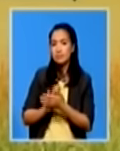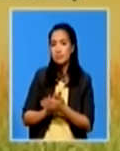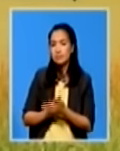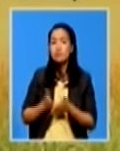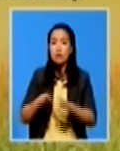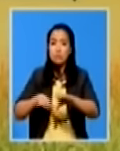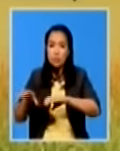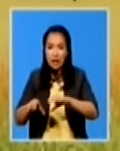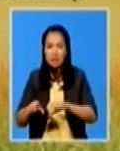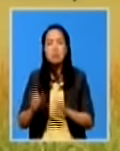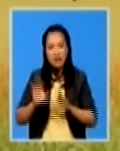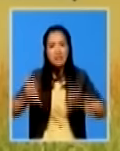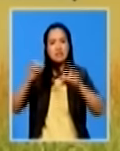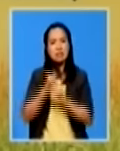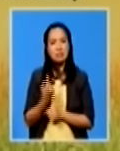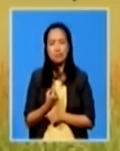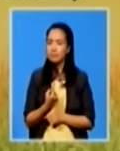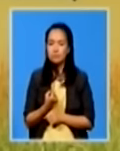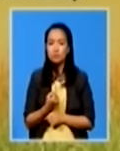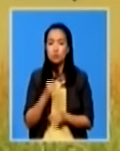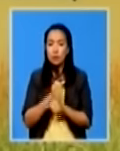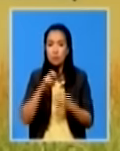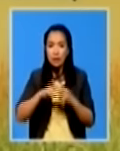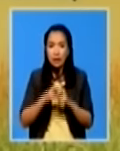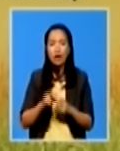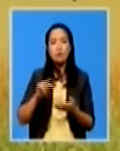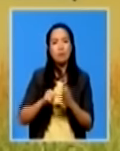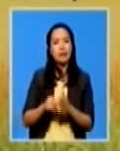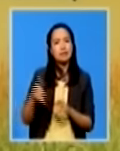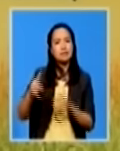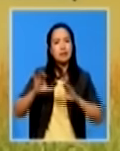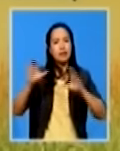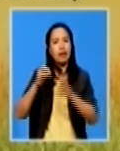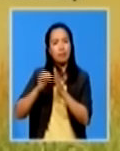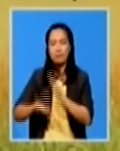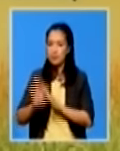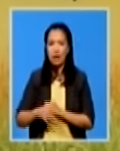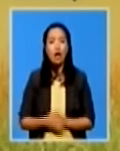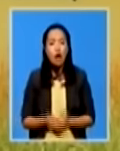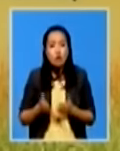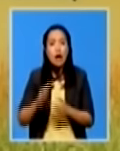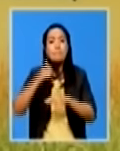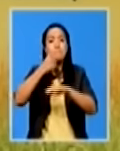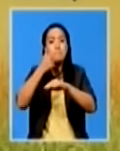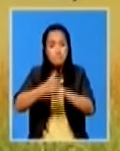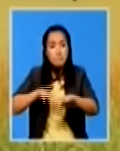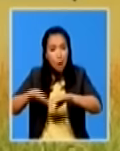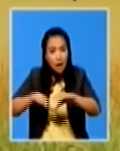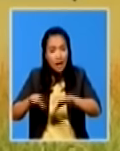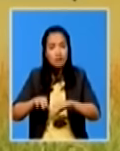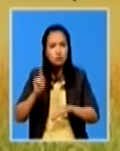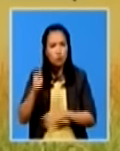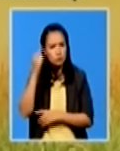านี้เป็นหน้าที่ของข้าราชการเพราะถ้ามันบกพร่องขึ้นมาข้าราชการก็บกพร่องอย่างนี้ไม่ใช่นะครับฝ่ายบริหารจะต้องรับผิดชอบทั้งหมดสั่งต้อง